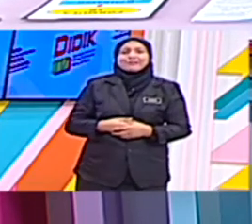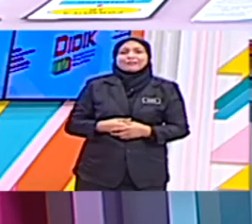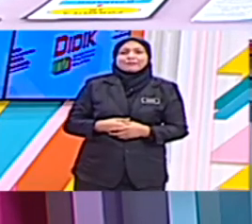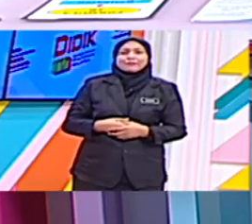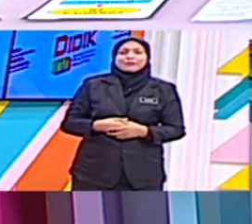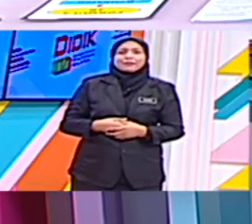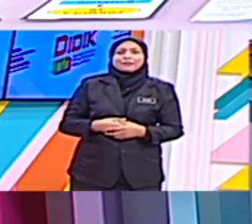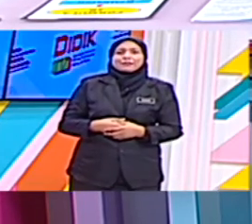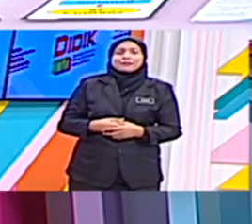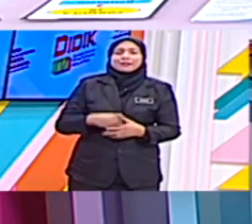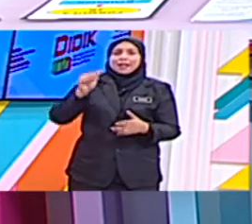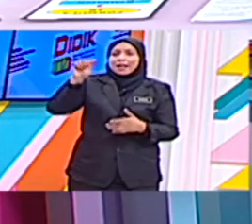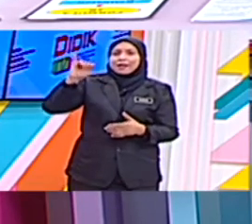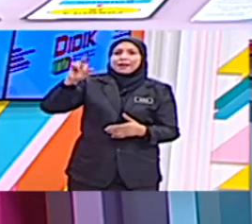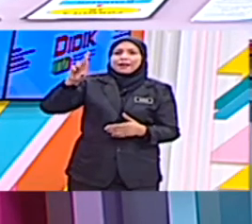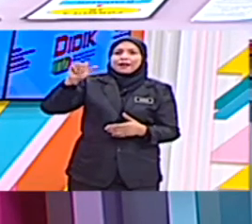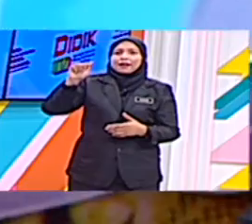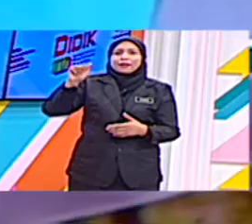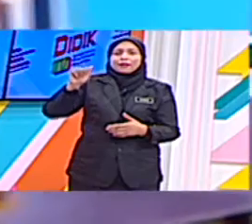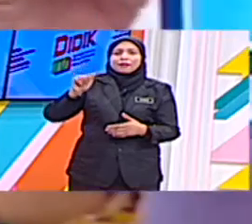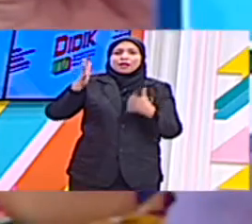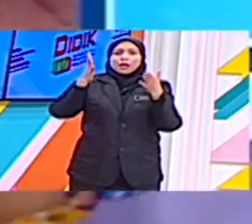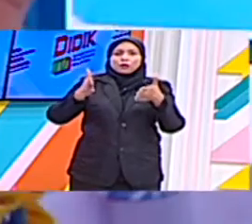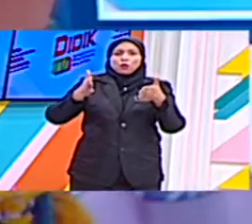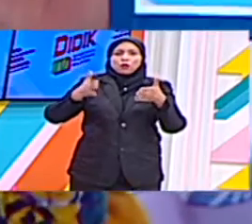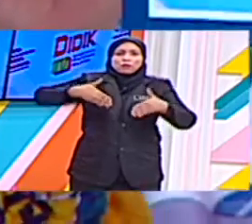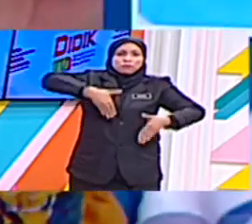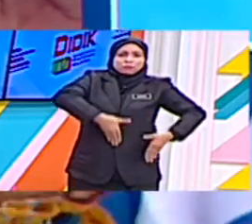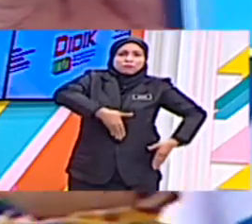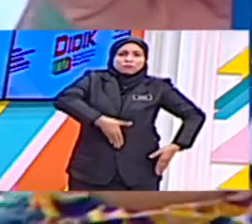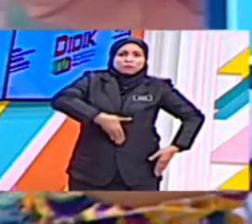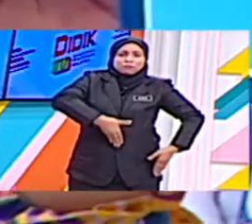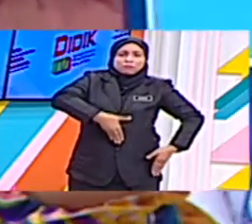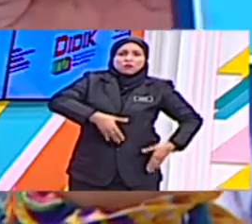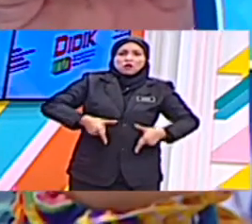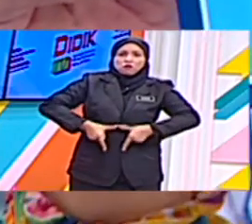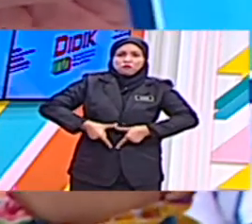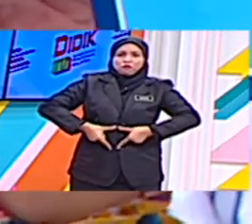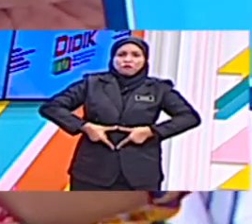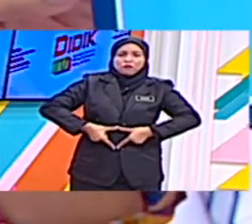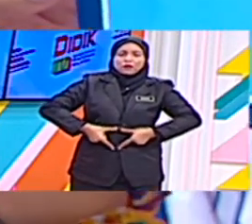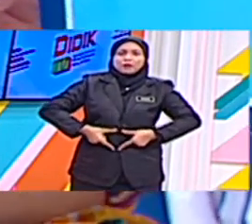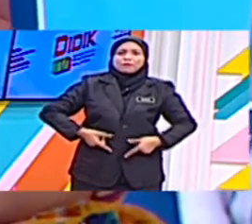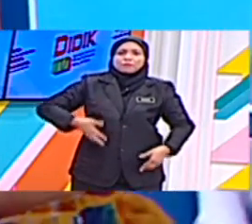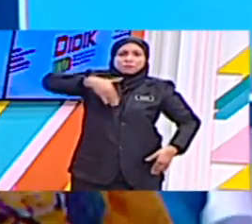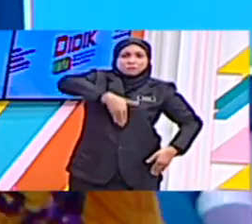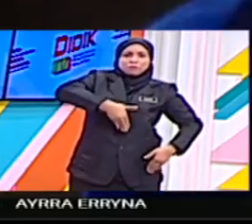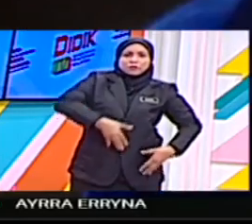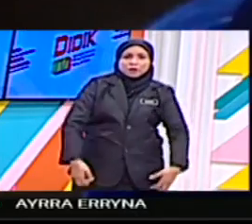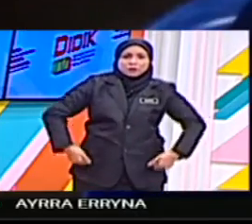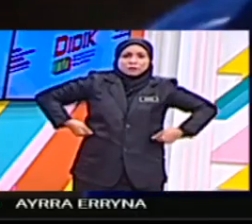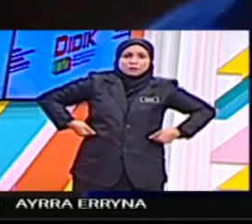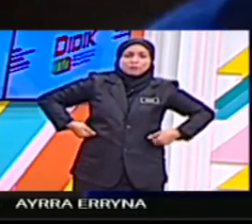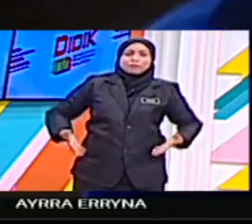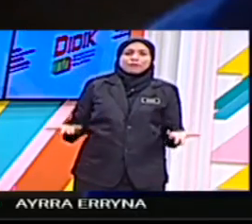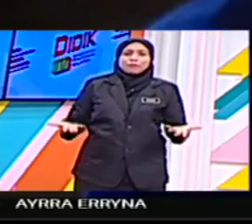ni Aira. Mana Aira? Ada orang cuba nak pegang Farash kamu nampak ni. Nak masukkan tangan dia